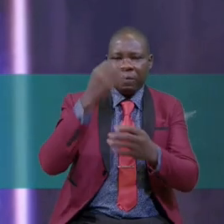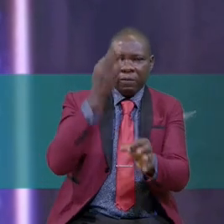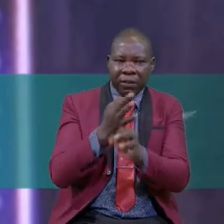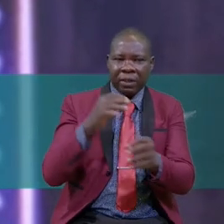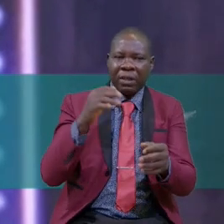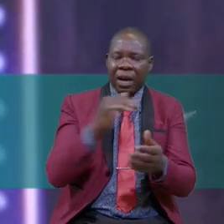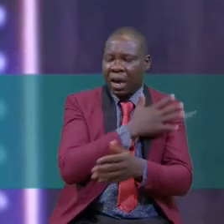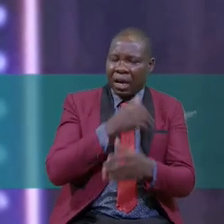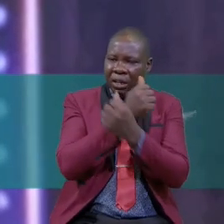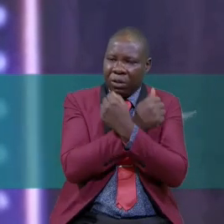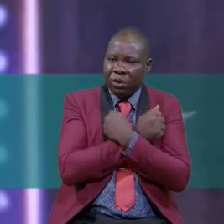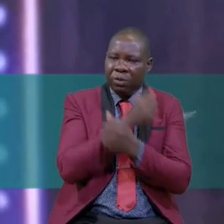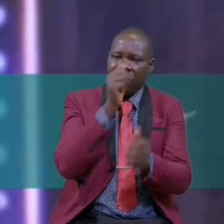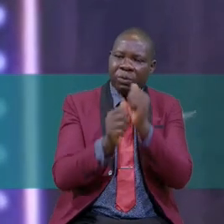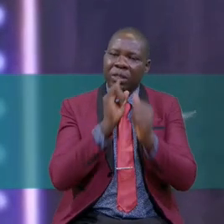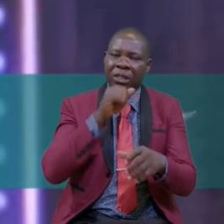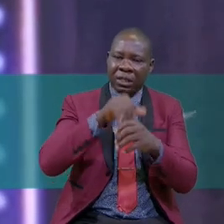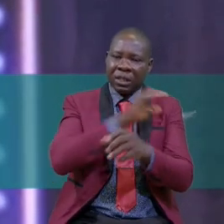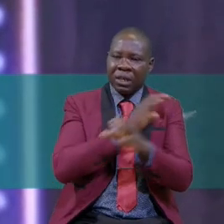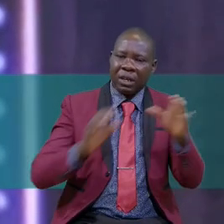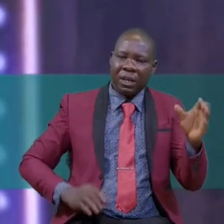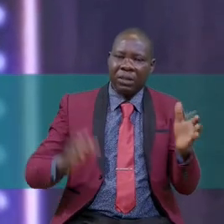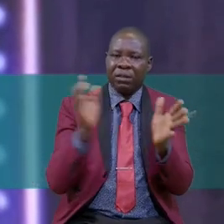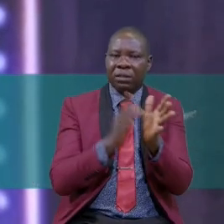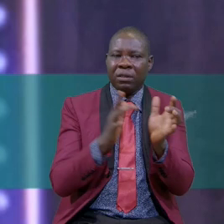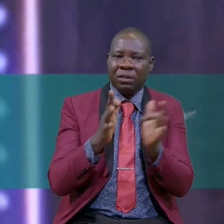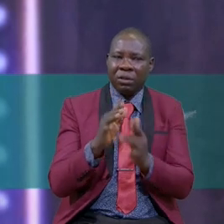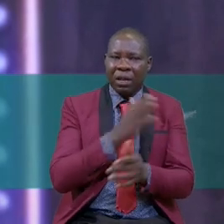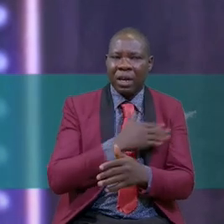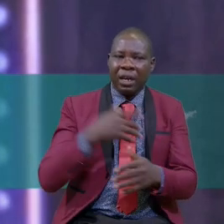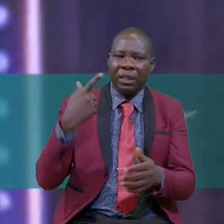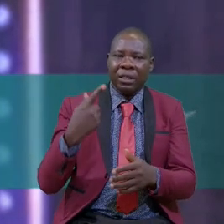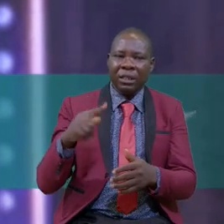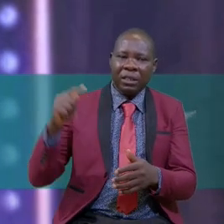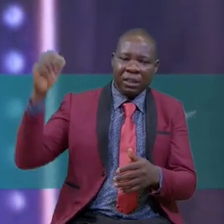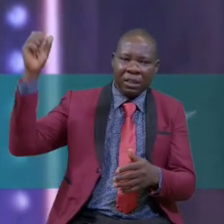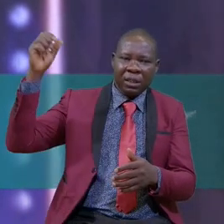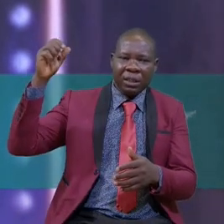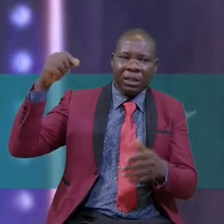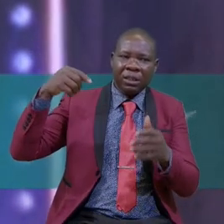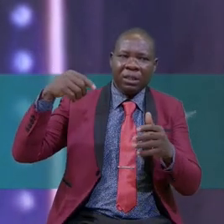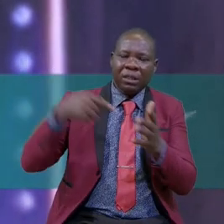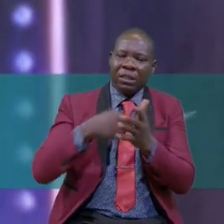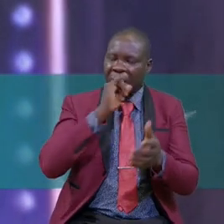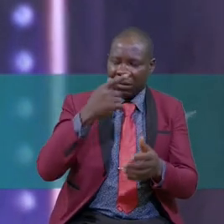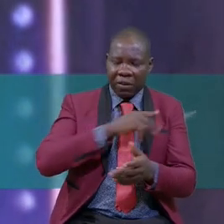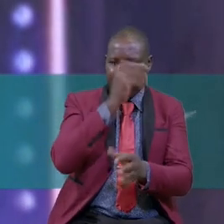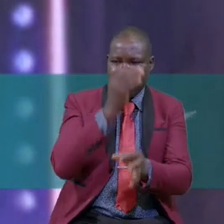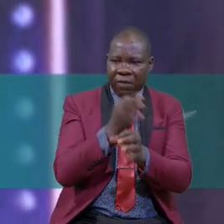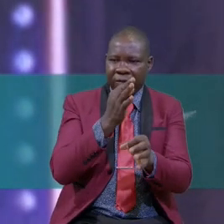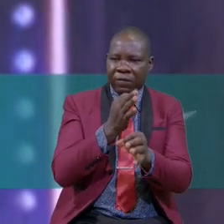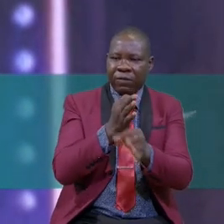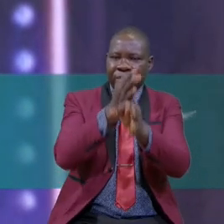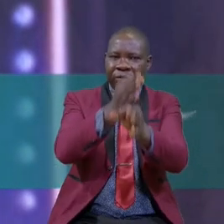Verset 15, dit, c'est une parole certaine et entièrement digne d'être reçue